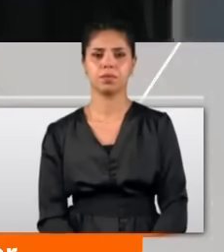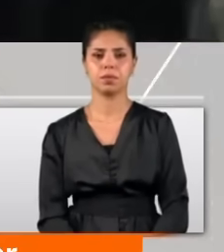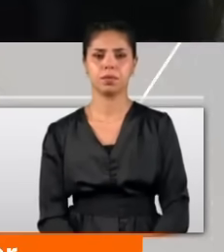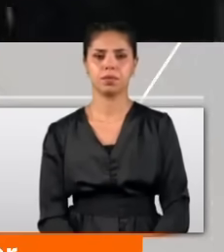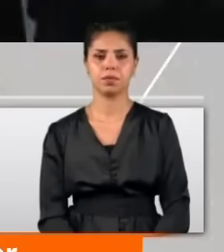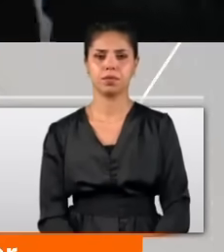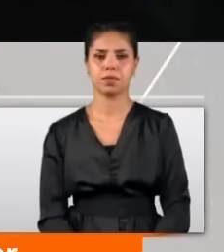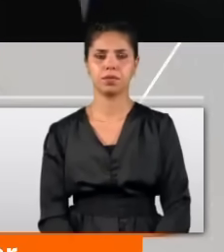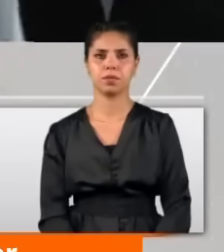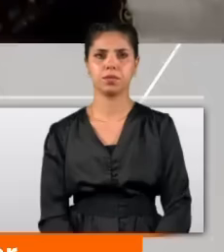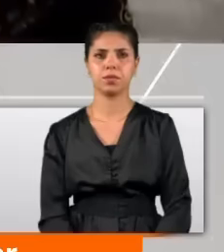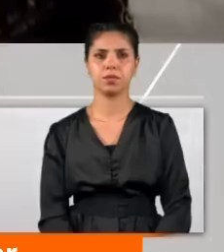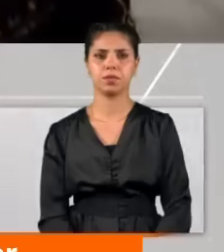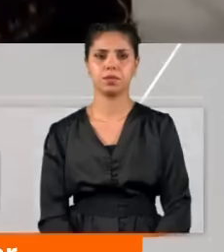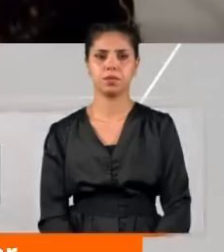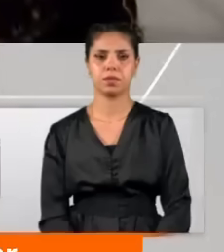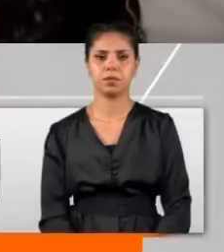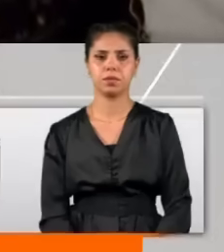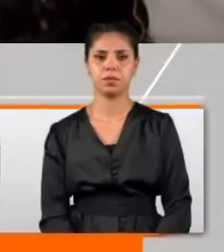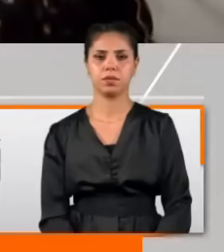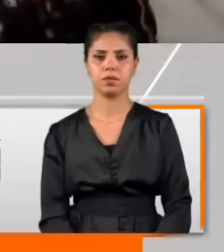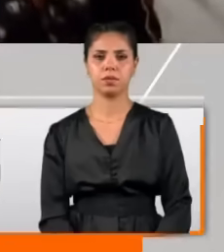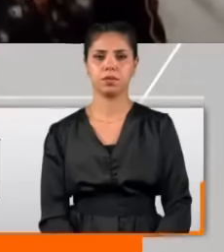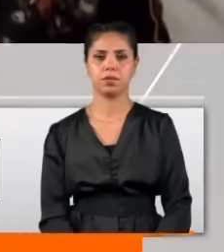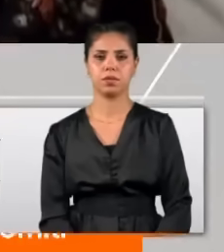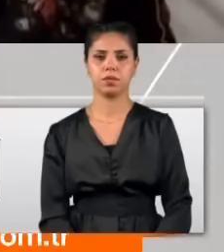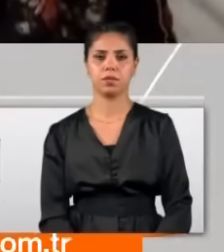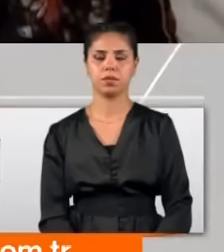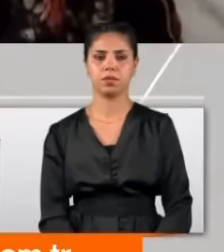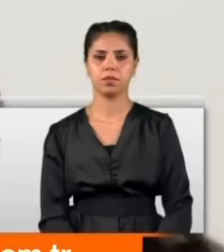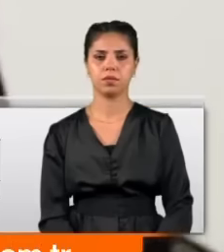Artık dayanamayacak duruma geldim. Umre'ye gidelim dedi. Umre'ye beraber gittik